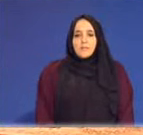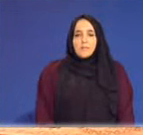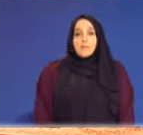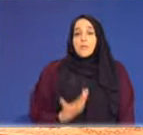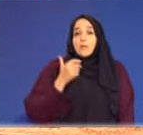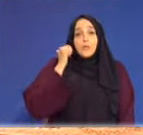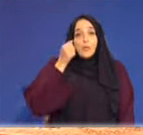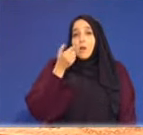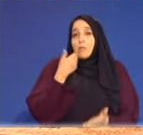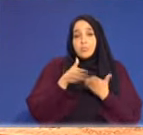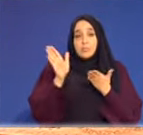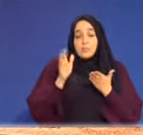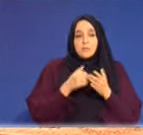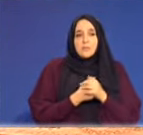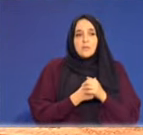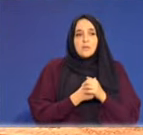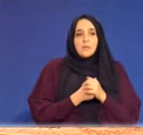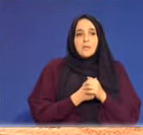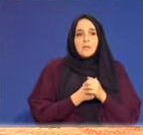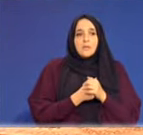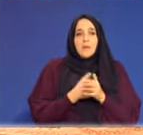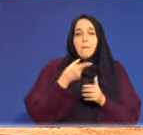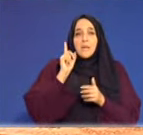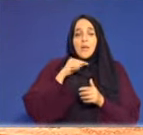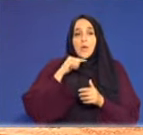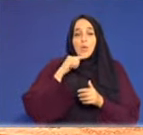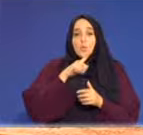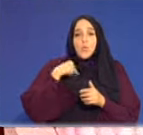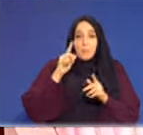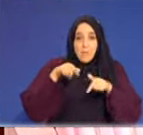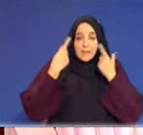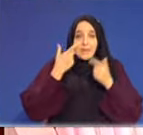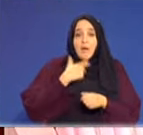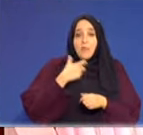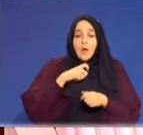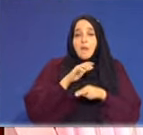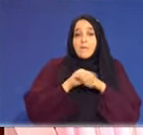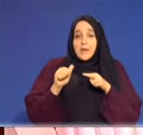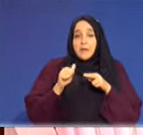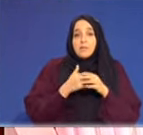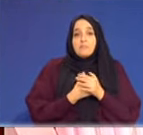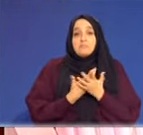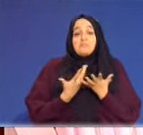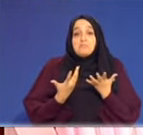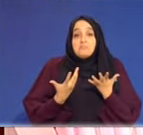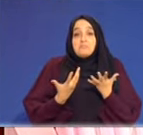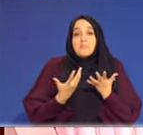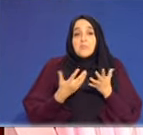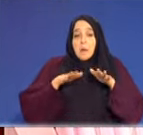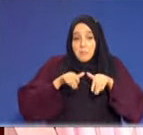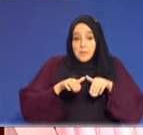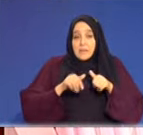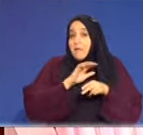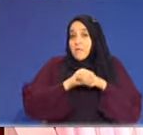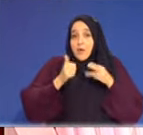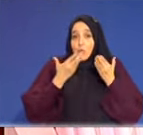وغدوة ماما نطردو. مشينا رحنا للمحامي ودرنا عارضة وسجلنا في هذه العشية، درنا